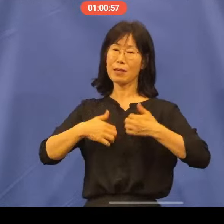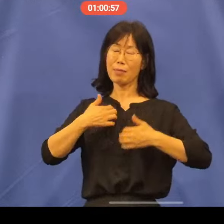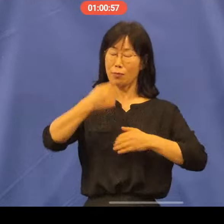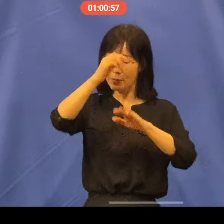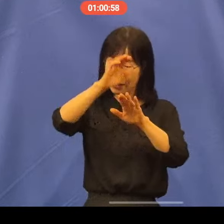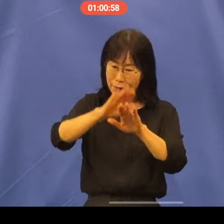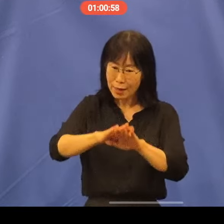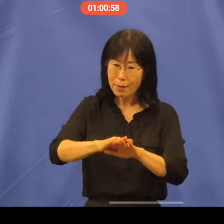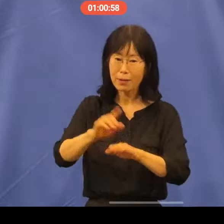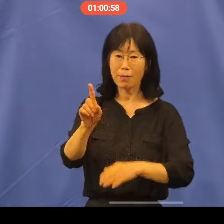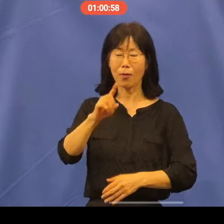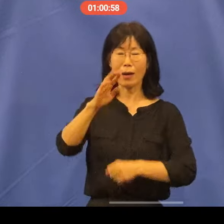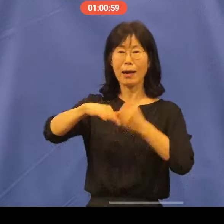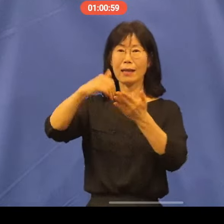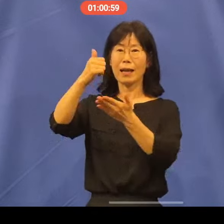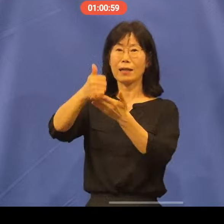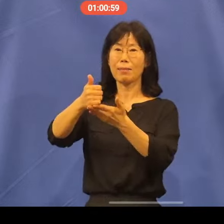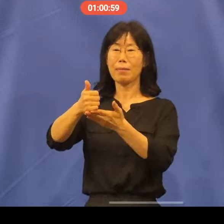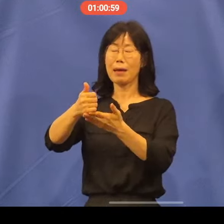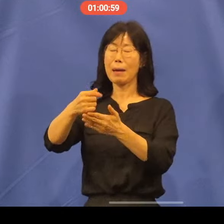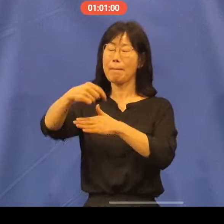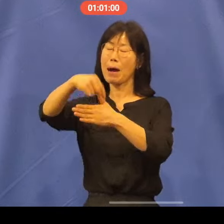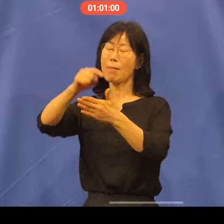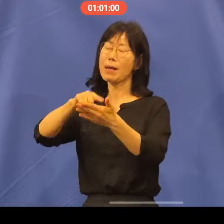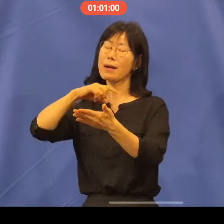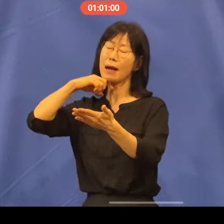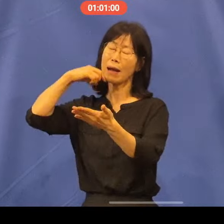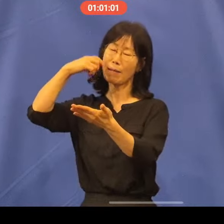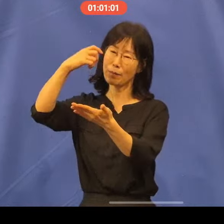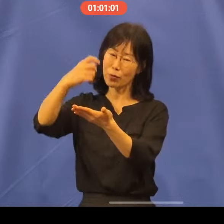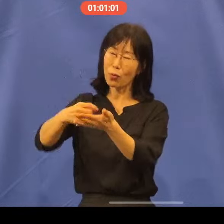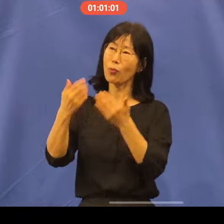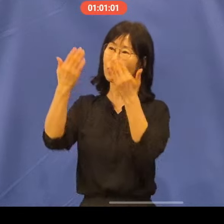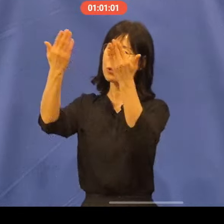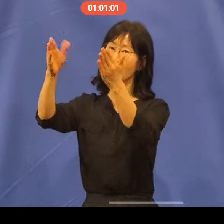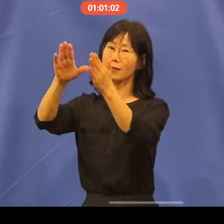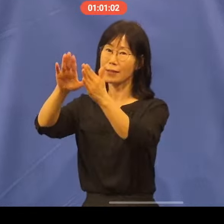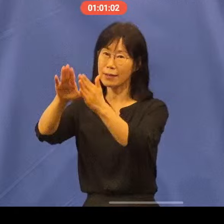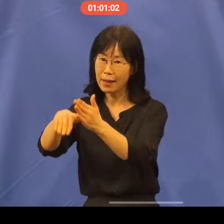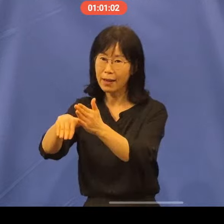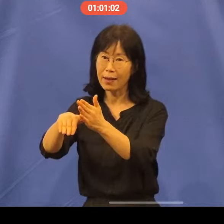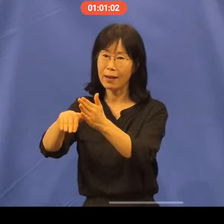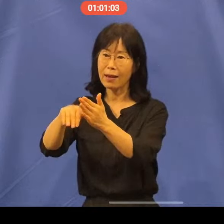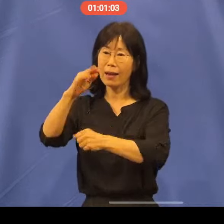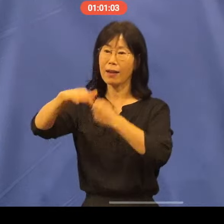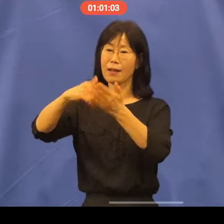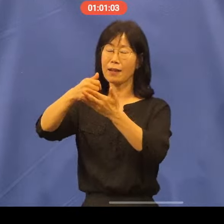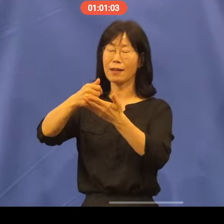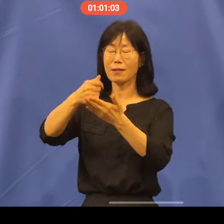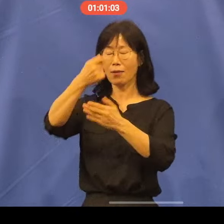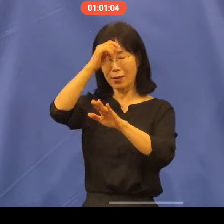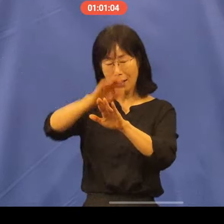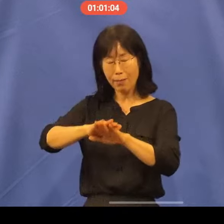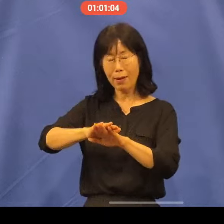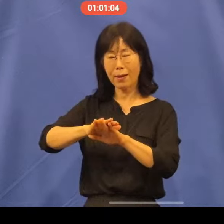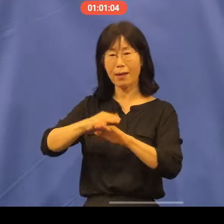예배예요. 하나님의 마음에 닿는 예배는 어떤 것입니까? 우리의 마음이 전적으로 하나님께 향해 있어야 된다는 거예요.